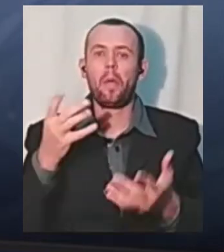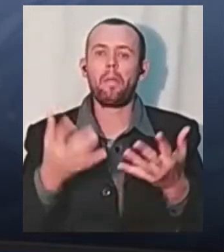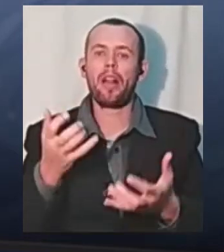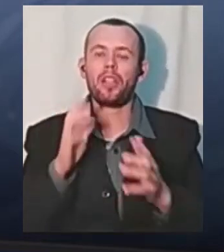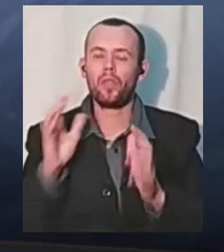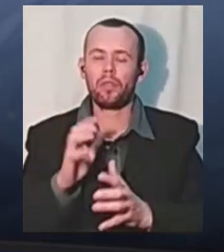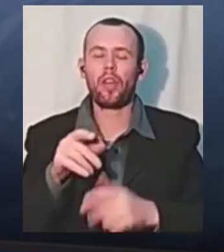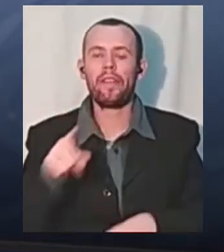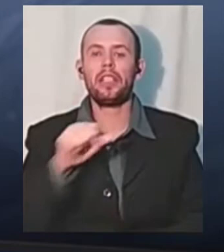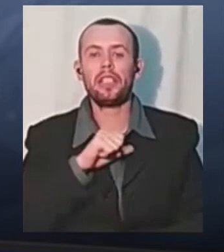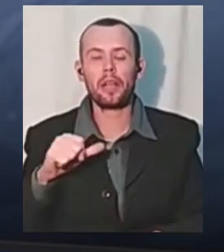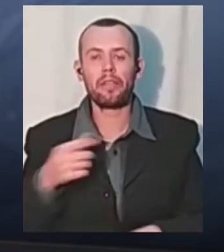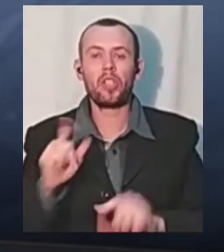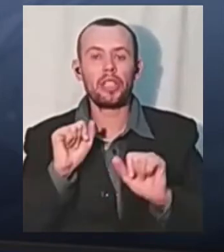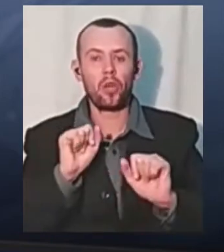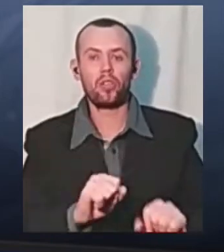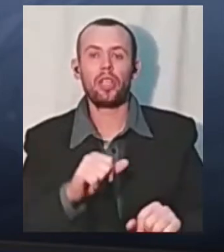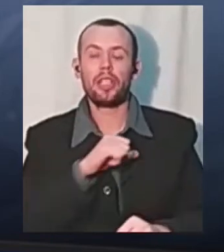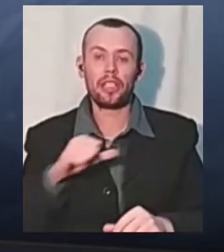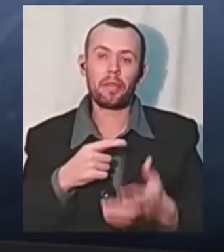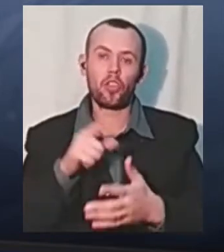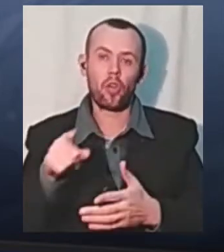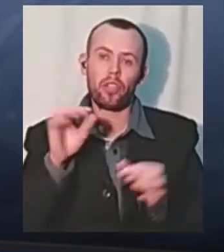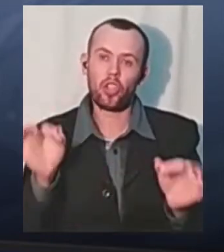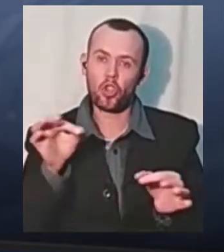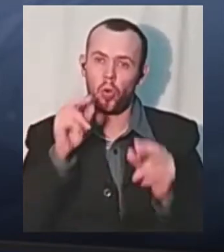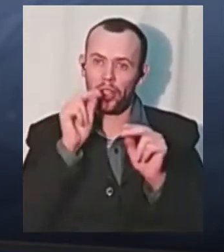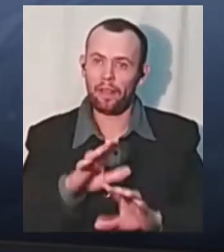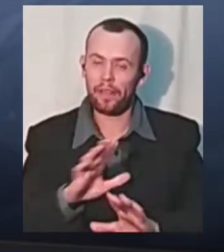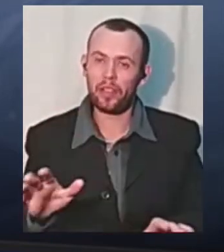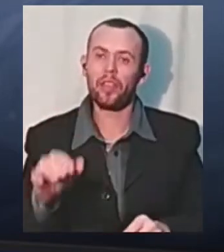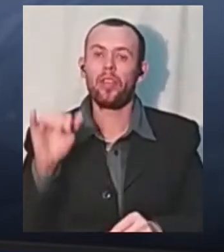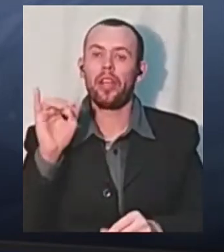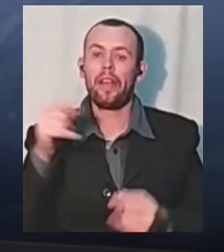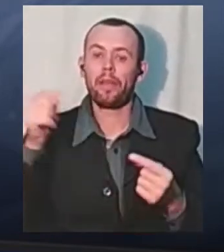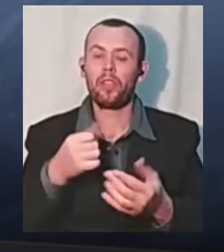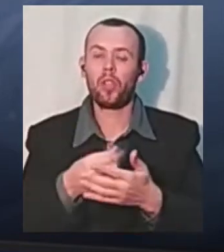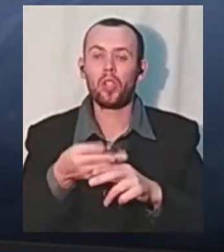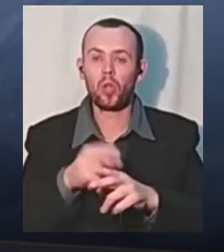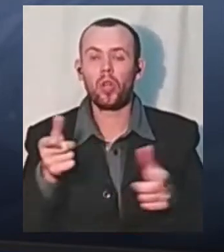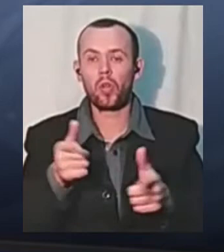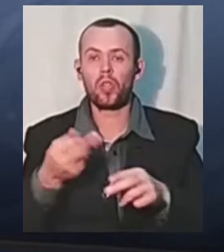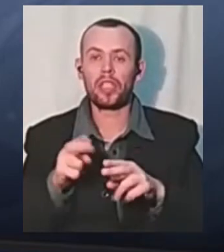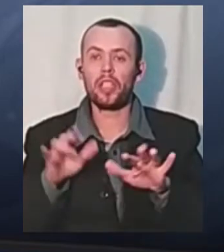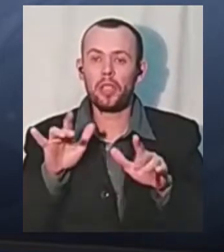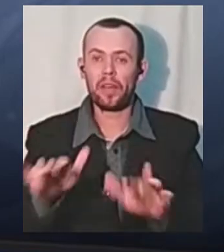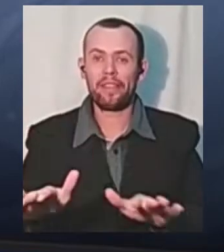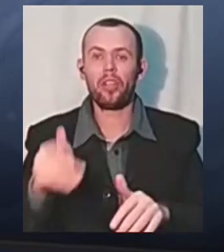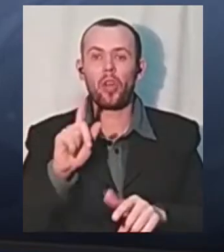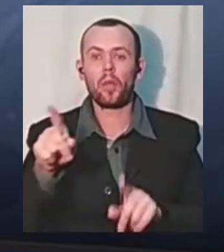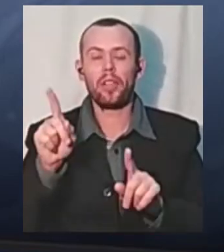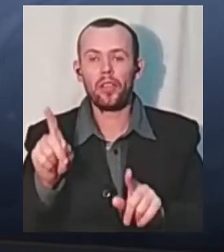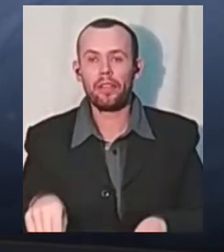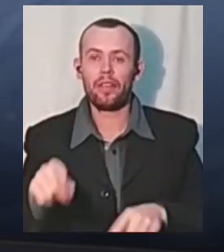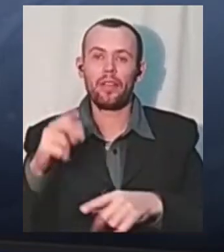сам має захищатися і сам доводити, що він ні в чому не винен. І відповідно до цього і будується ця справа. Тому вони мають подавати